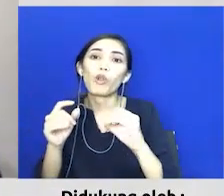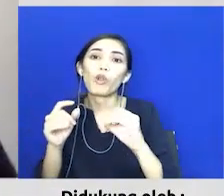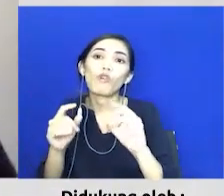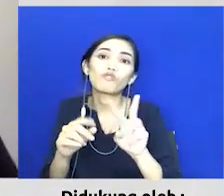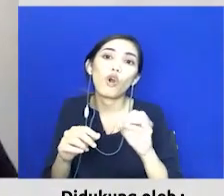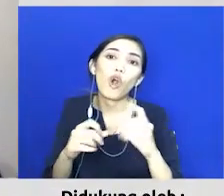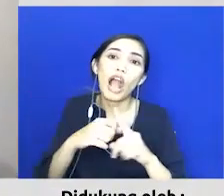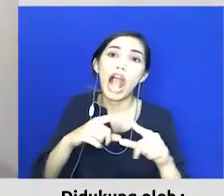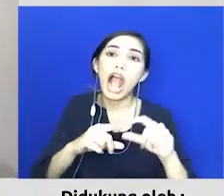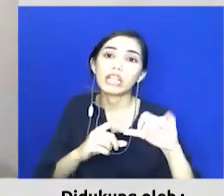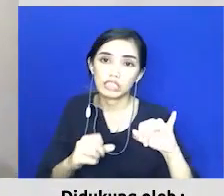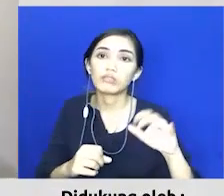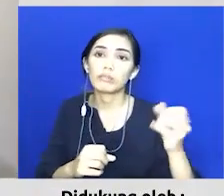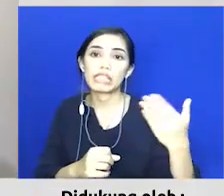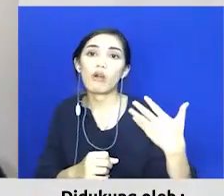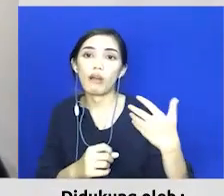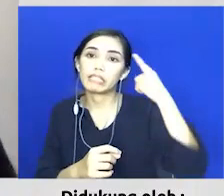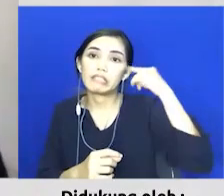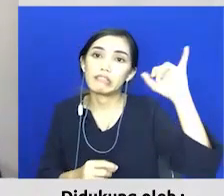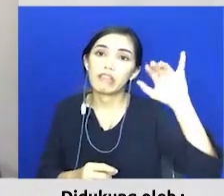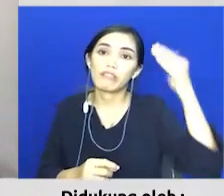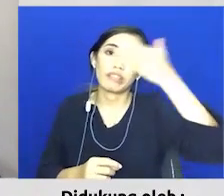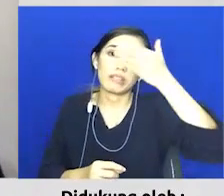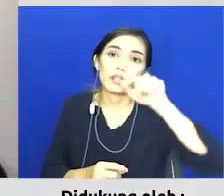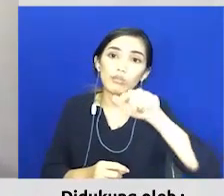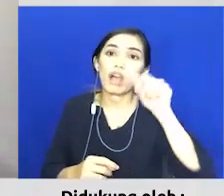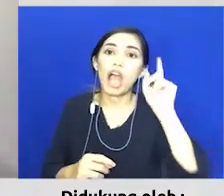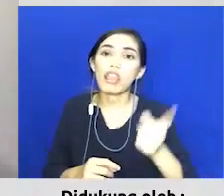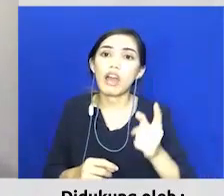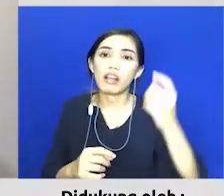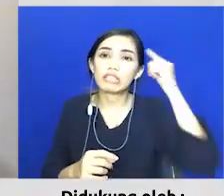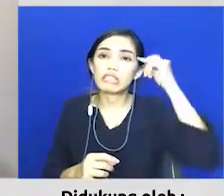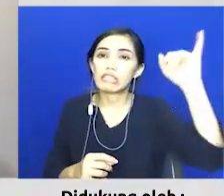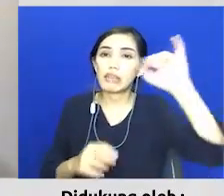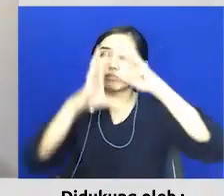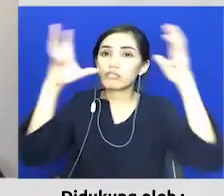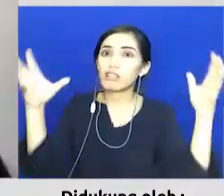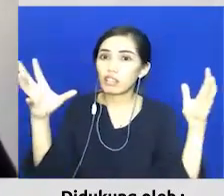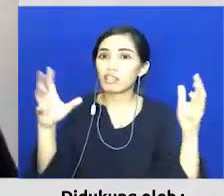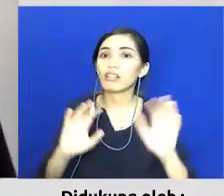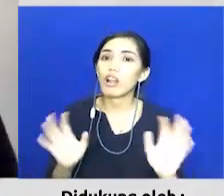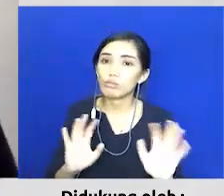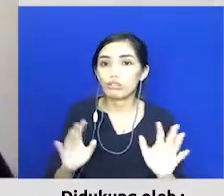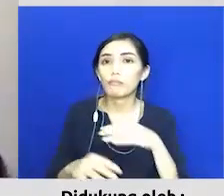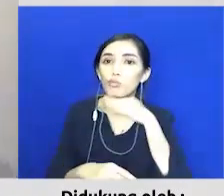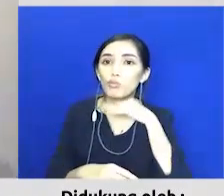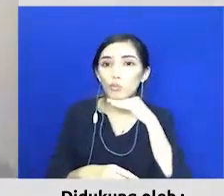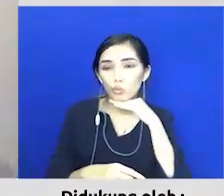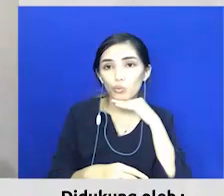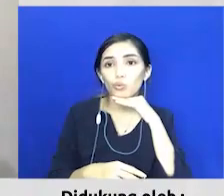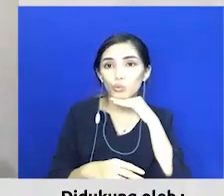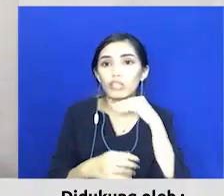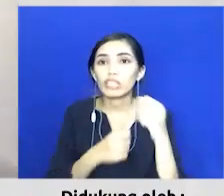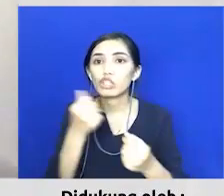menunggu industrinya beres dulu gitu secara struktur gitu. Sebenarnya kalau membaca sejarah, ya